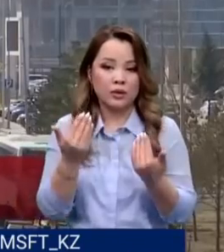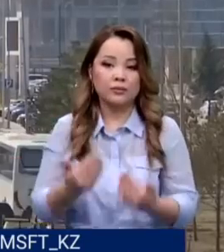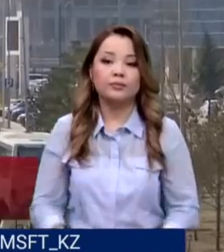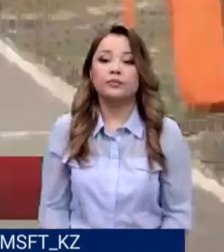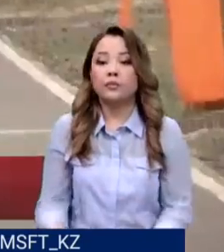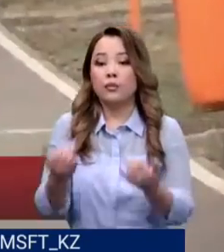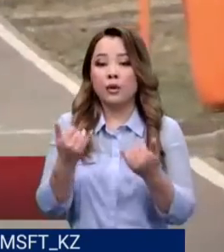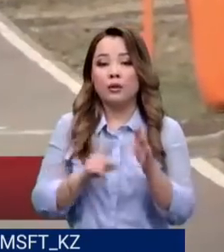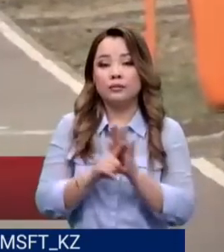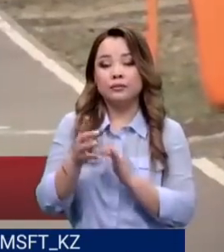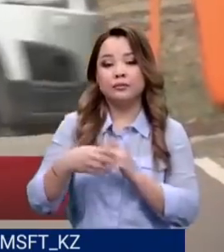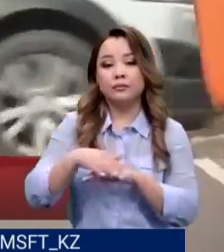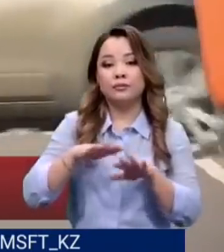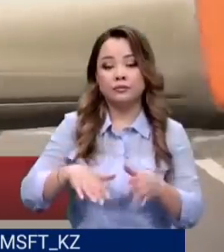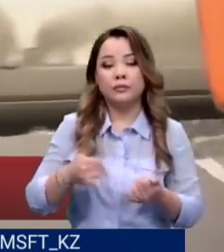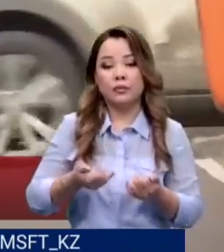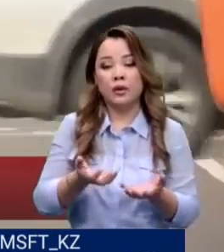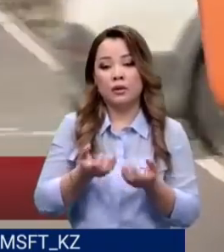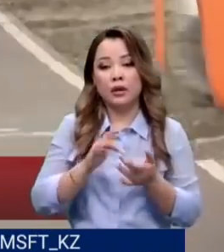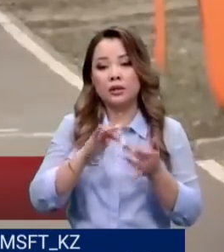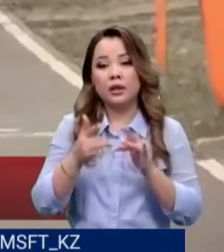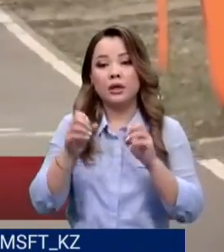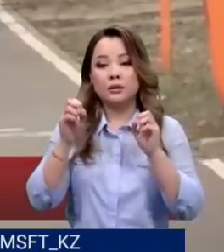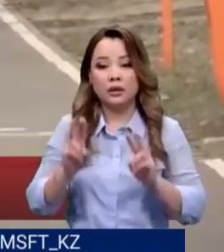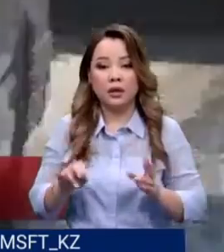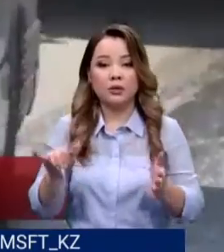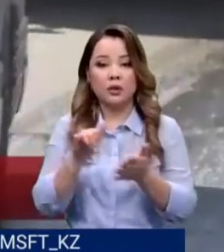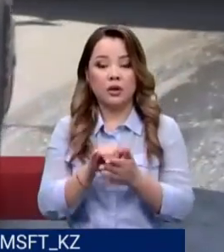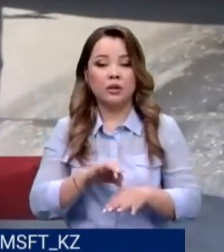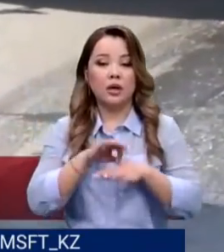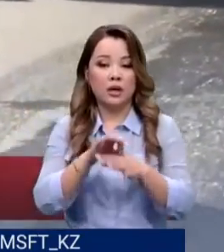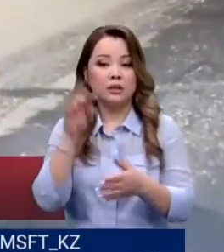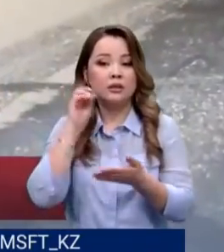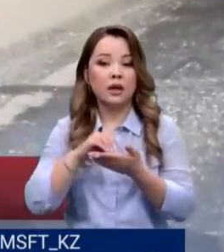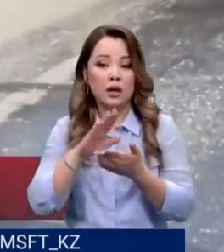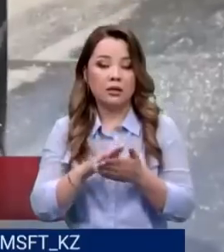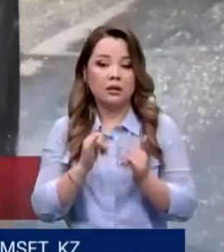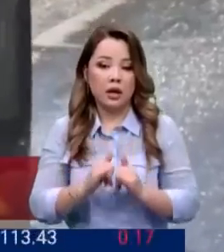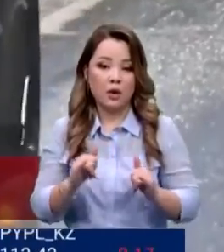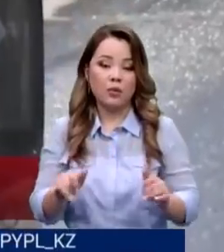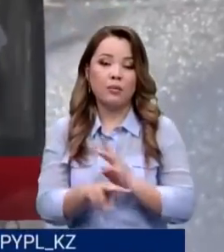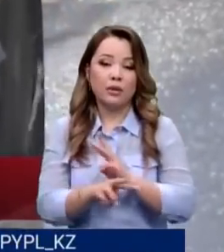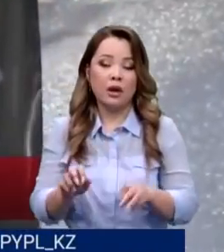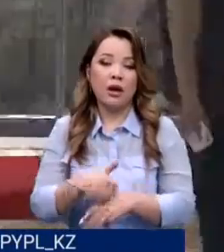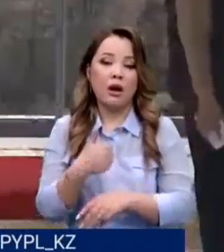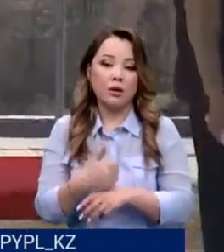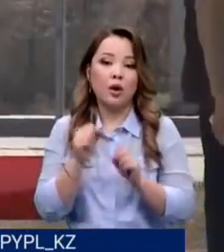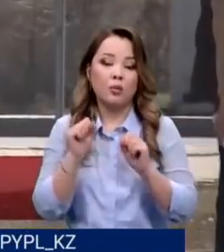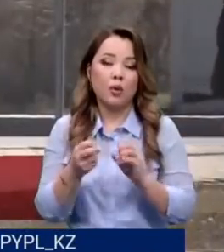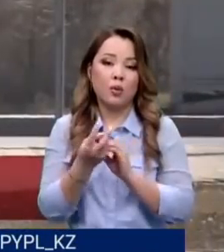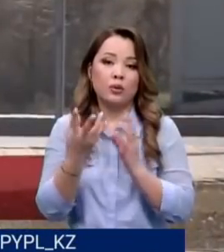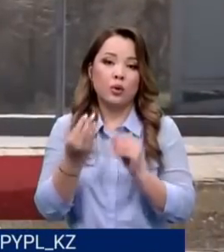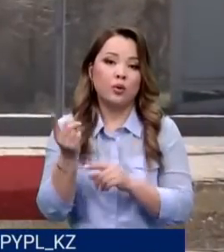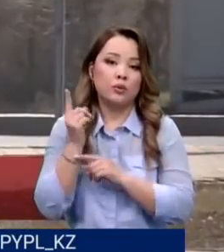Ал бүгіннен бастап жер алу үшін өтініш беру электронды үкімет порталында жүргізіледі. Цифрлық даму министрлігі енді әкімдікке барып 12